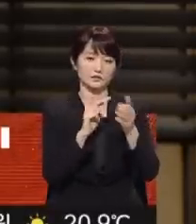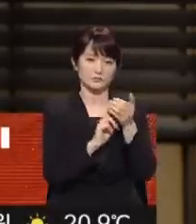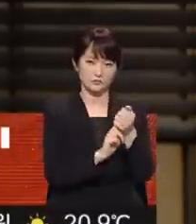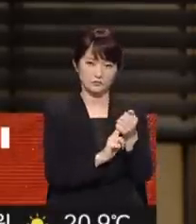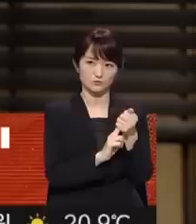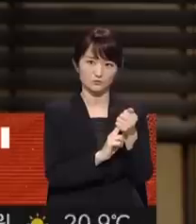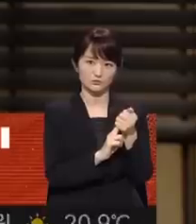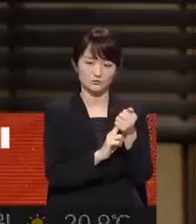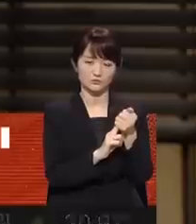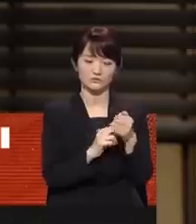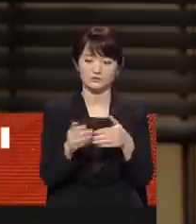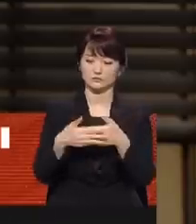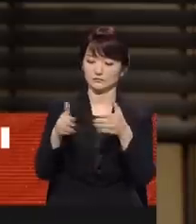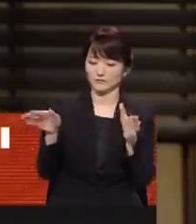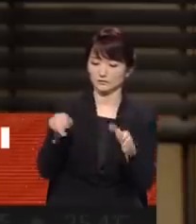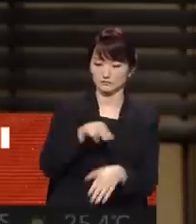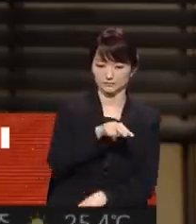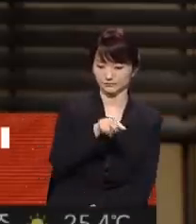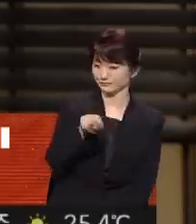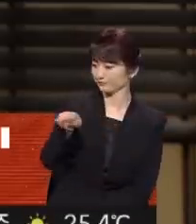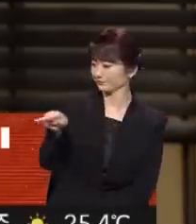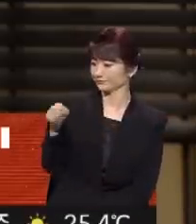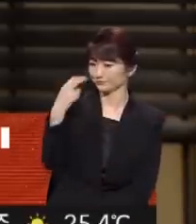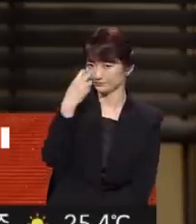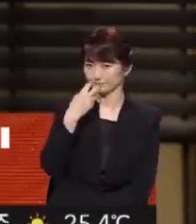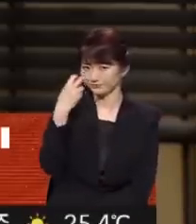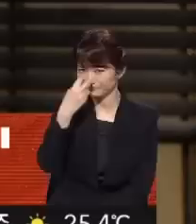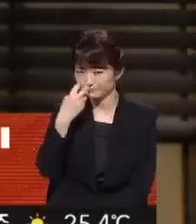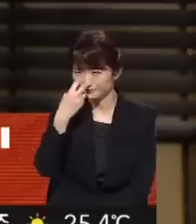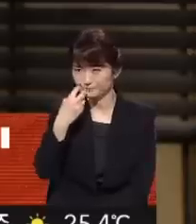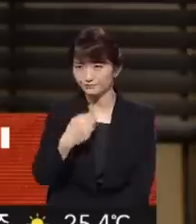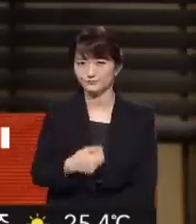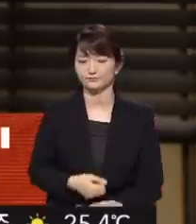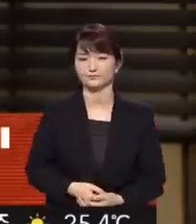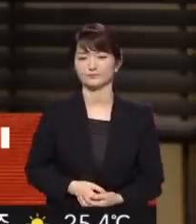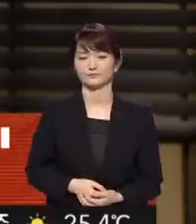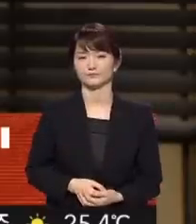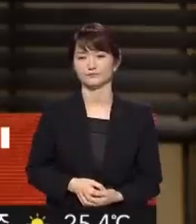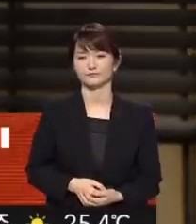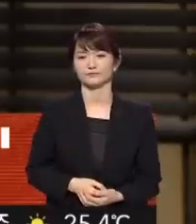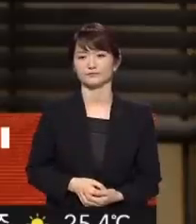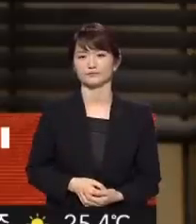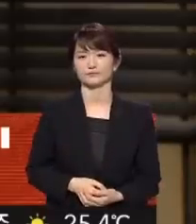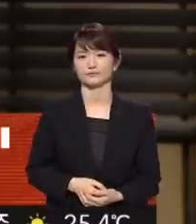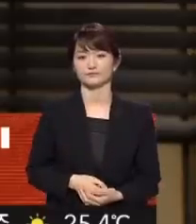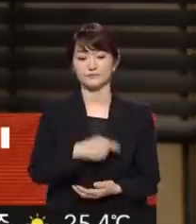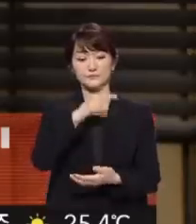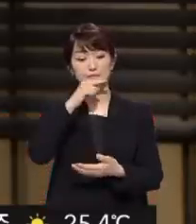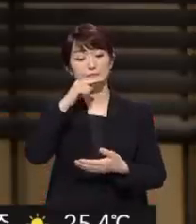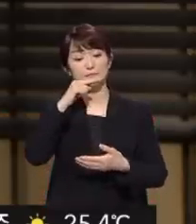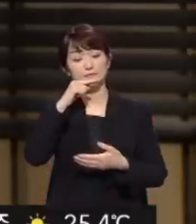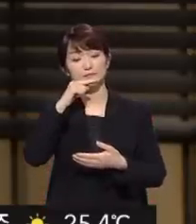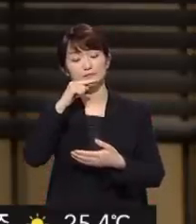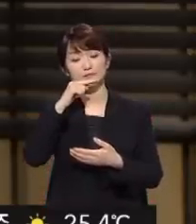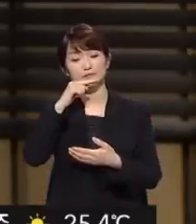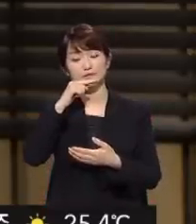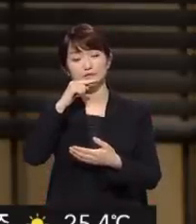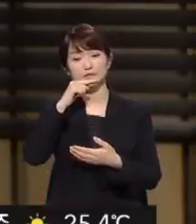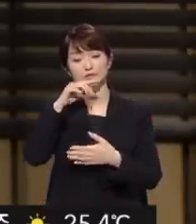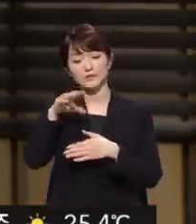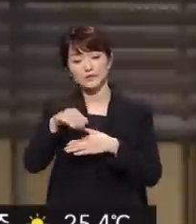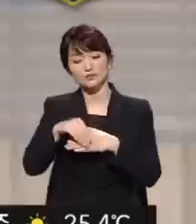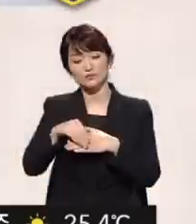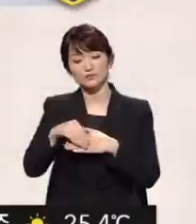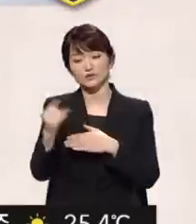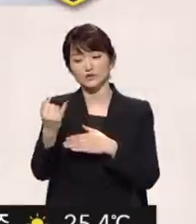주위를 그 방안을 집안을 좀 수색 검색을 했는 것 같아요. 그 와중에 피 묻은 이 여성의 옷을 발견을 했던